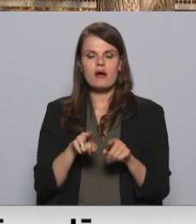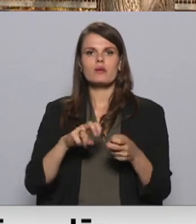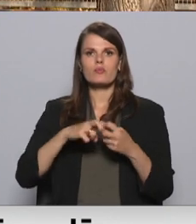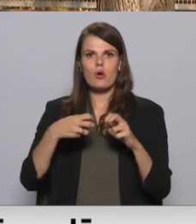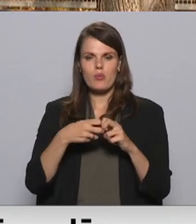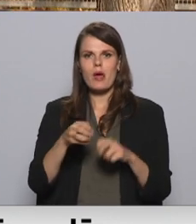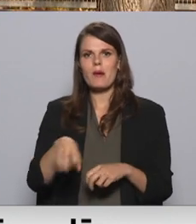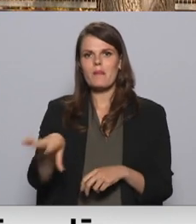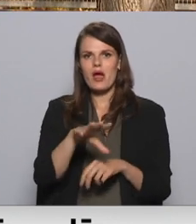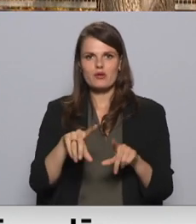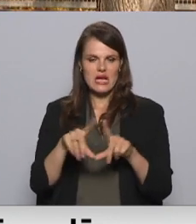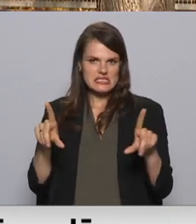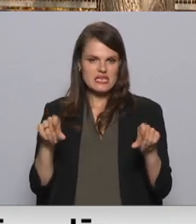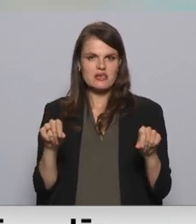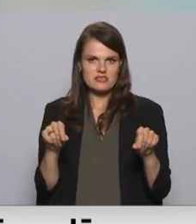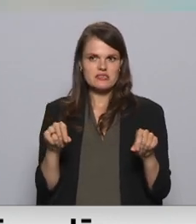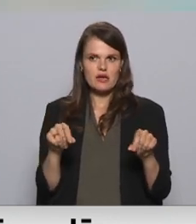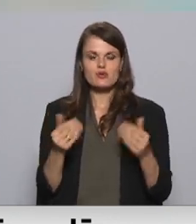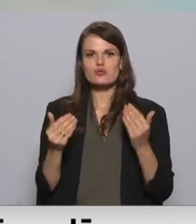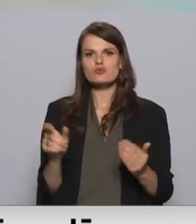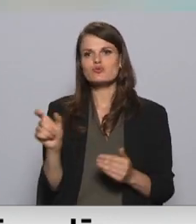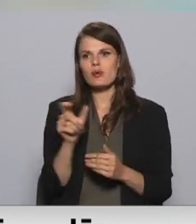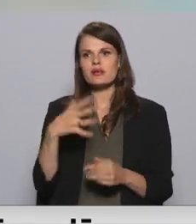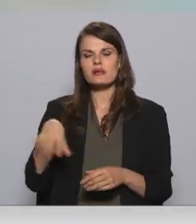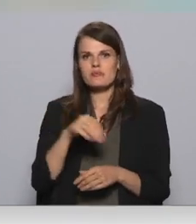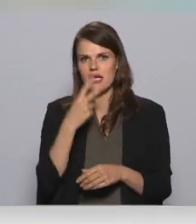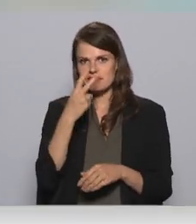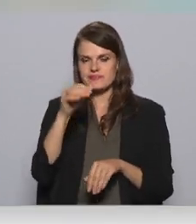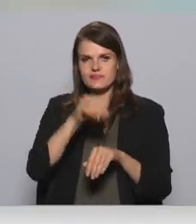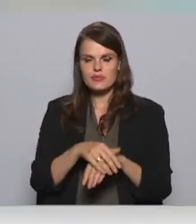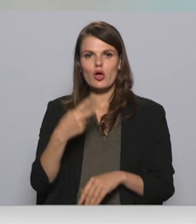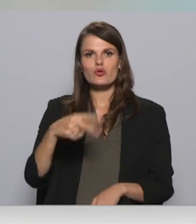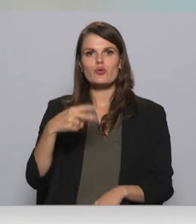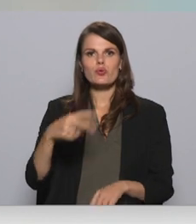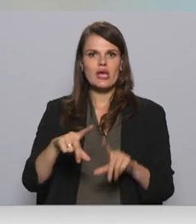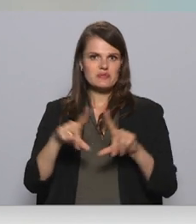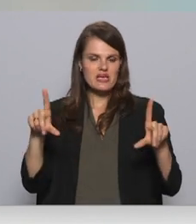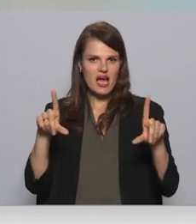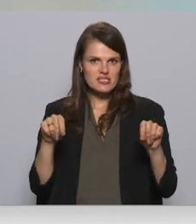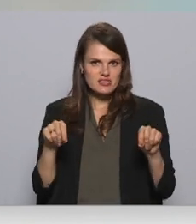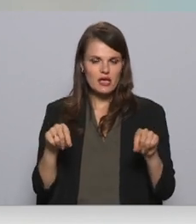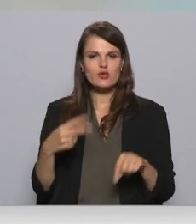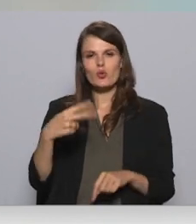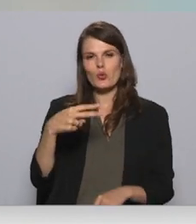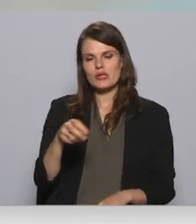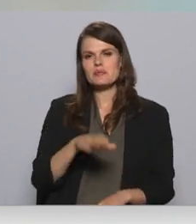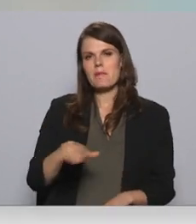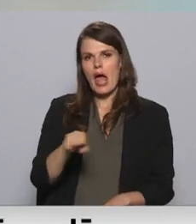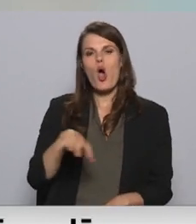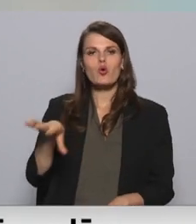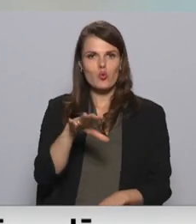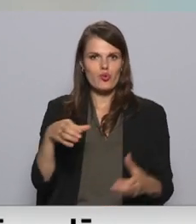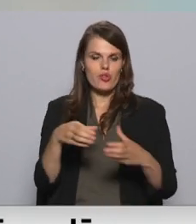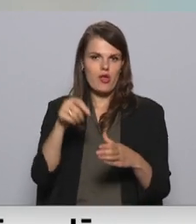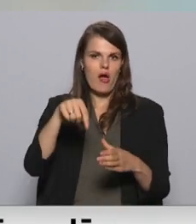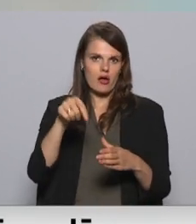zemi pirmskolas izglītības iestādēs. Šobrīd mēs esam identificējuši apmēram 20 iestādes vai 20 bērnu dārzus, kurā